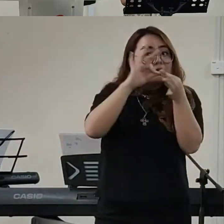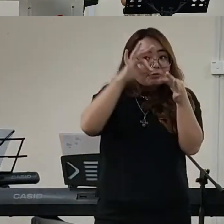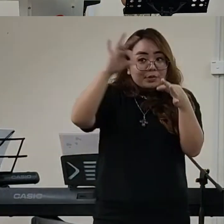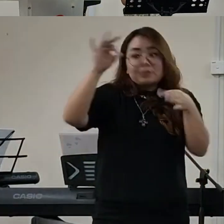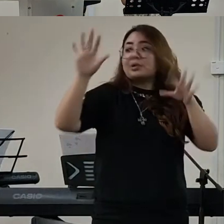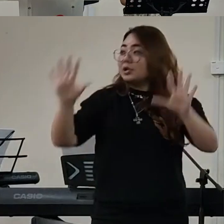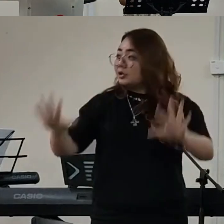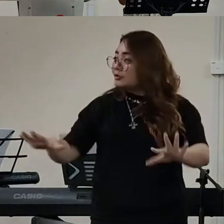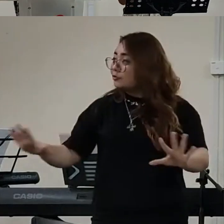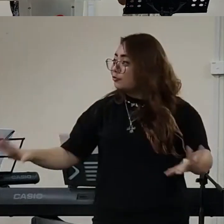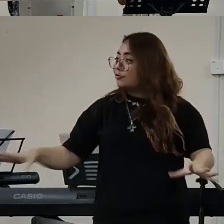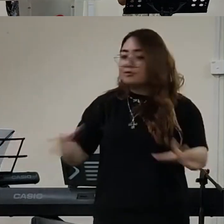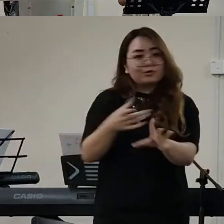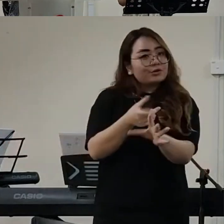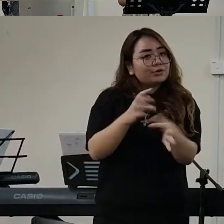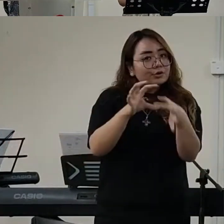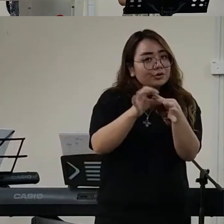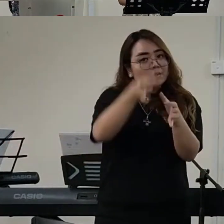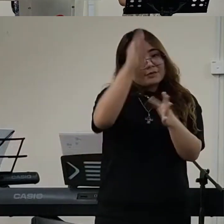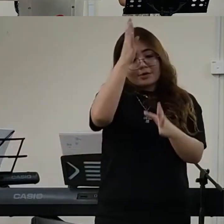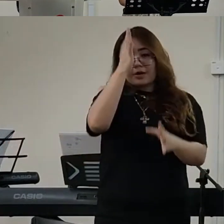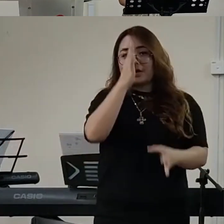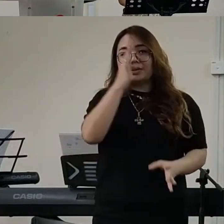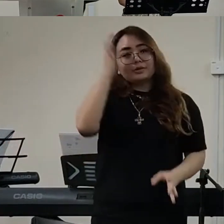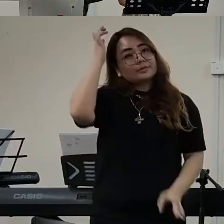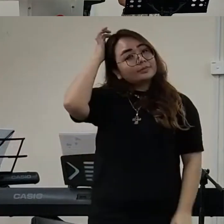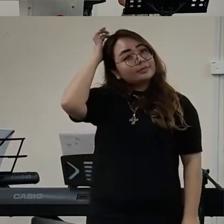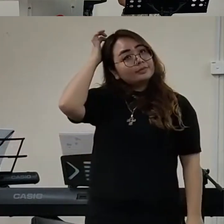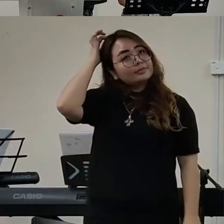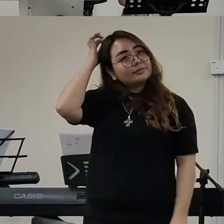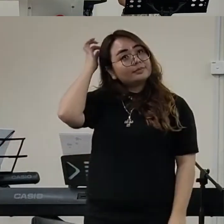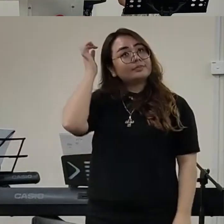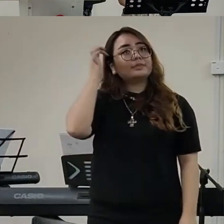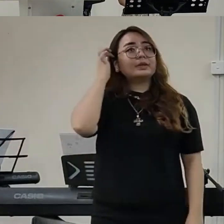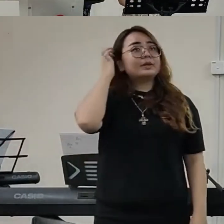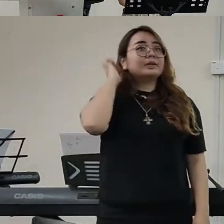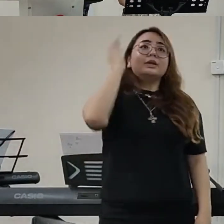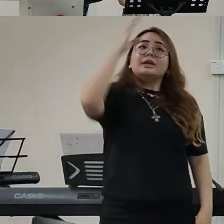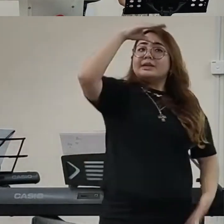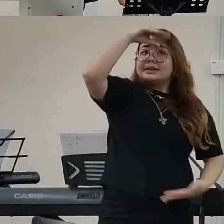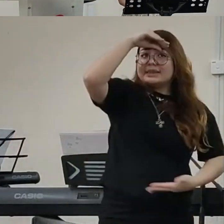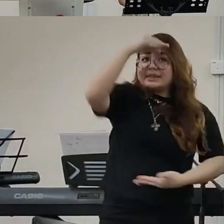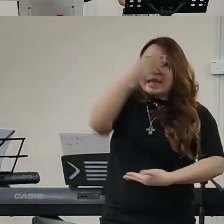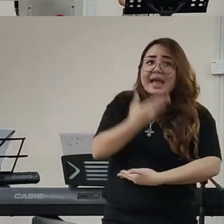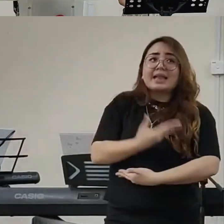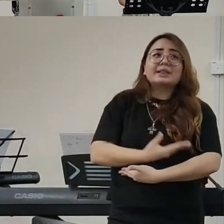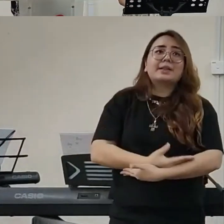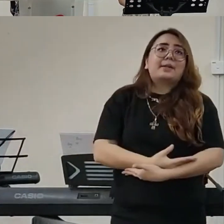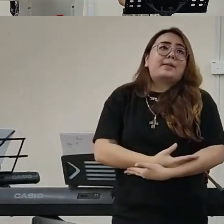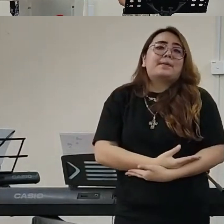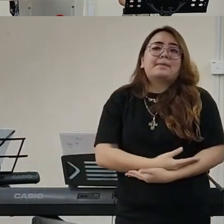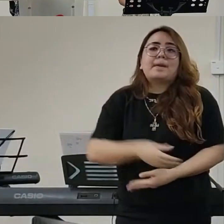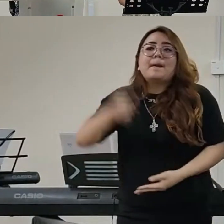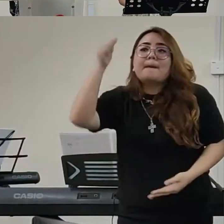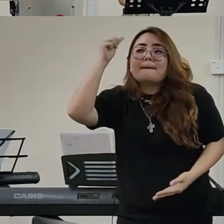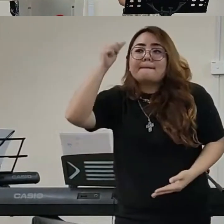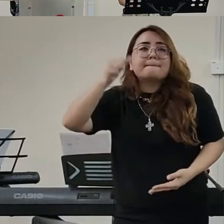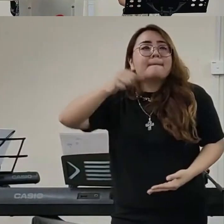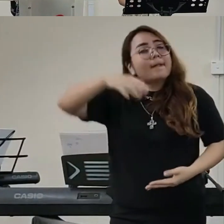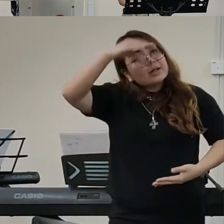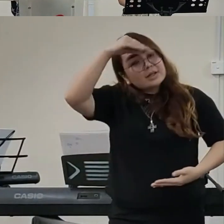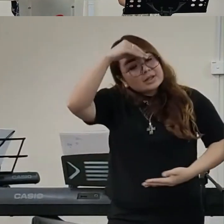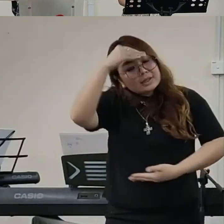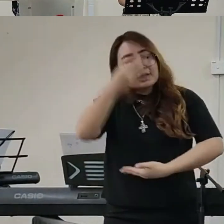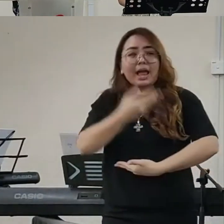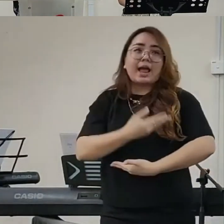以色列呢，其实是代表他的人民。 So we read that again. Son of man, prophesy against the shepherds. I mean,